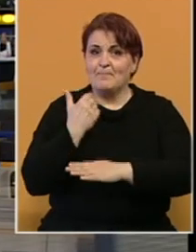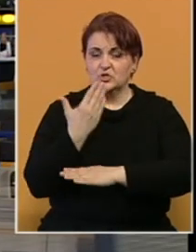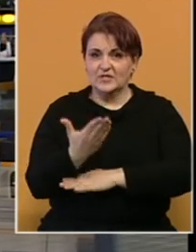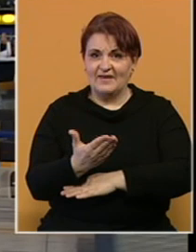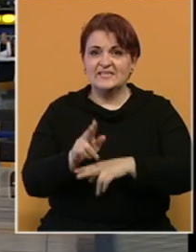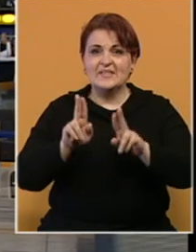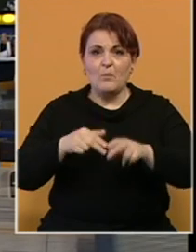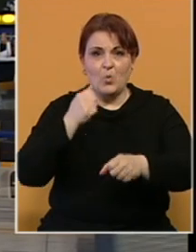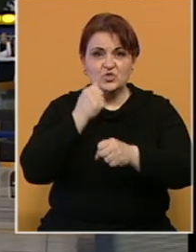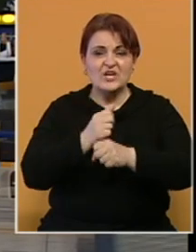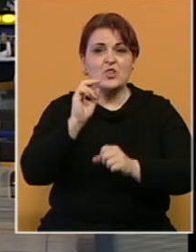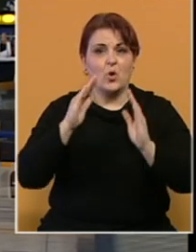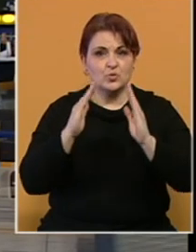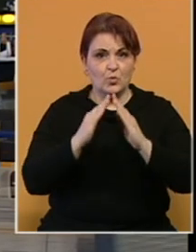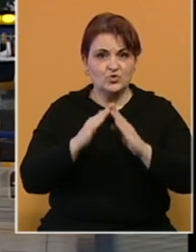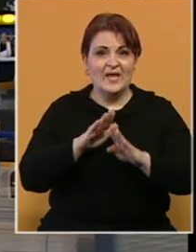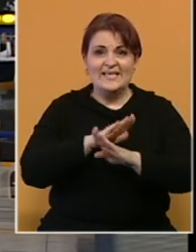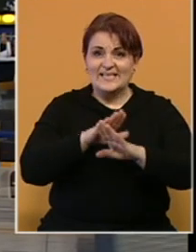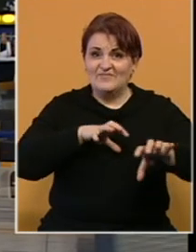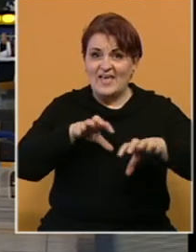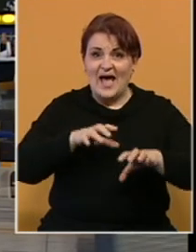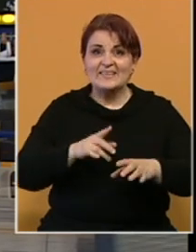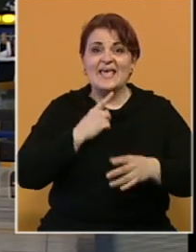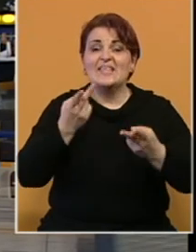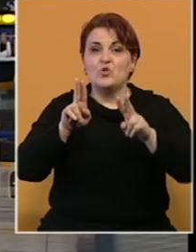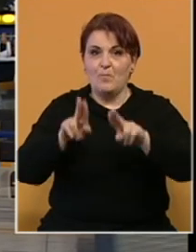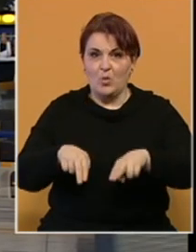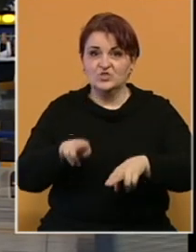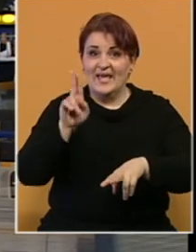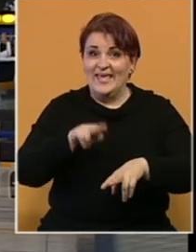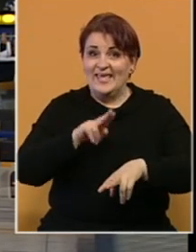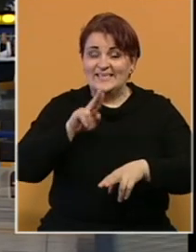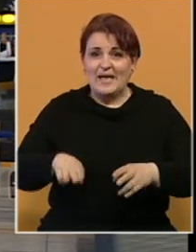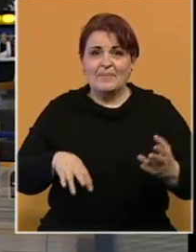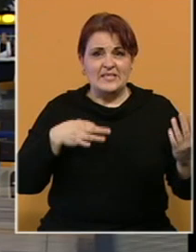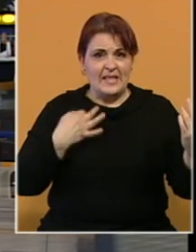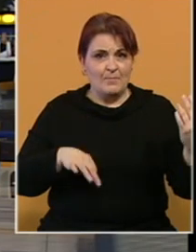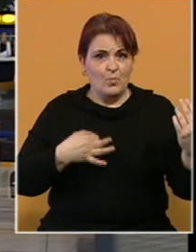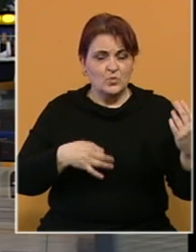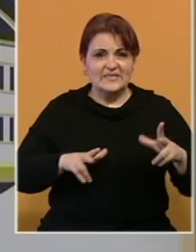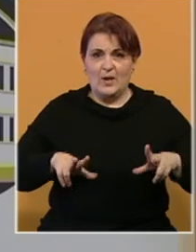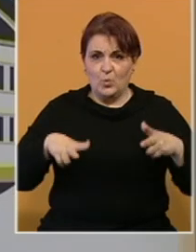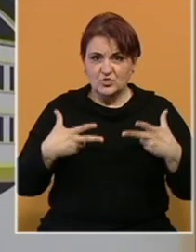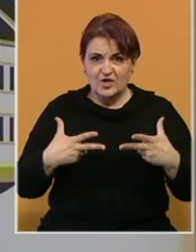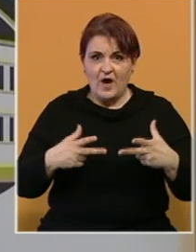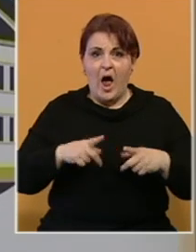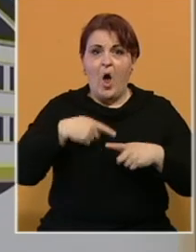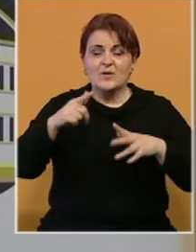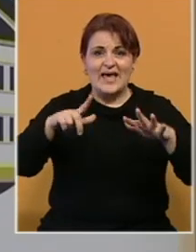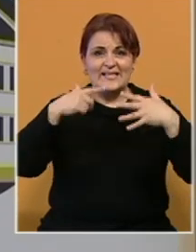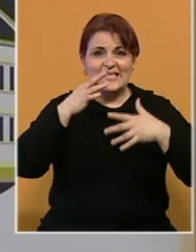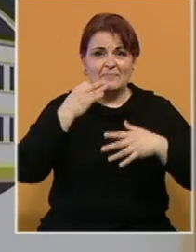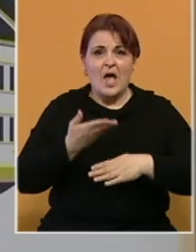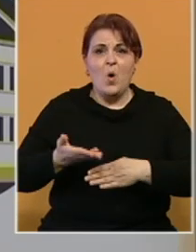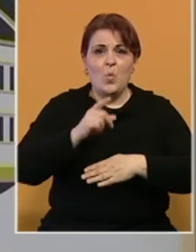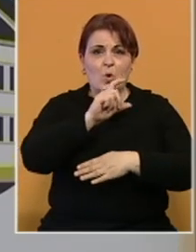na poslodavce da omoguće rad od kuće za sve radnike gdje je to moguće. Zabranjeno je izvođenje muzike uživo, a u narednih